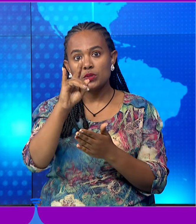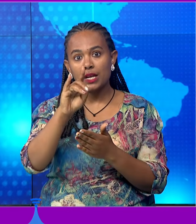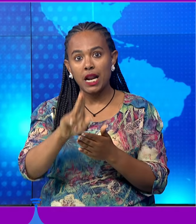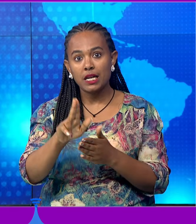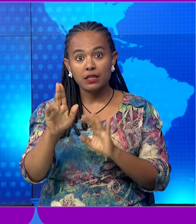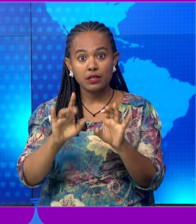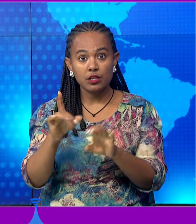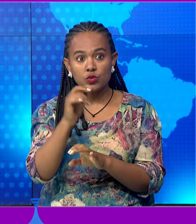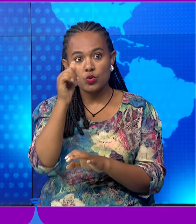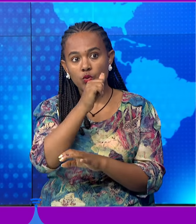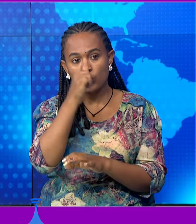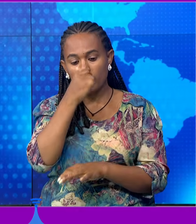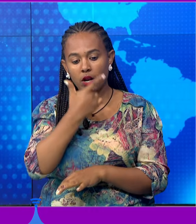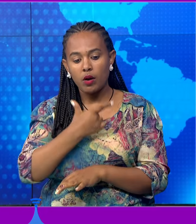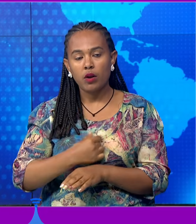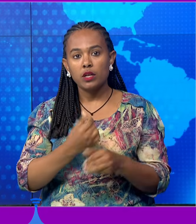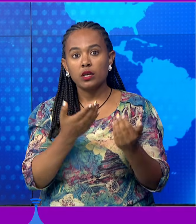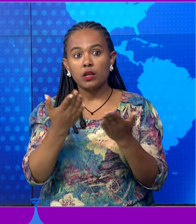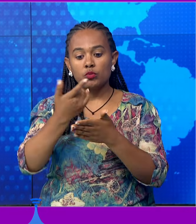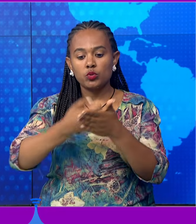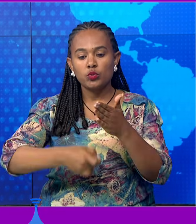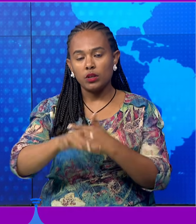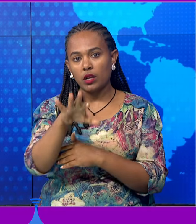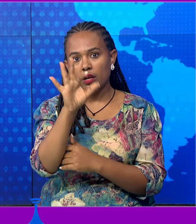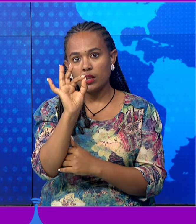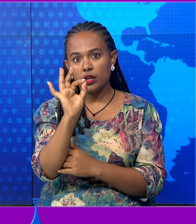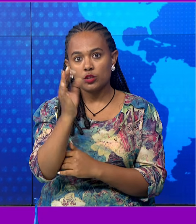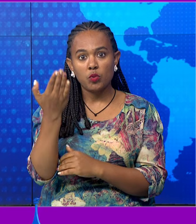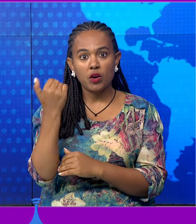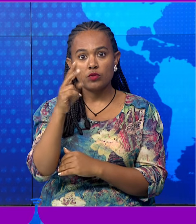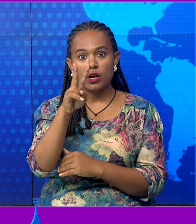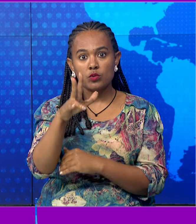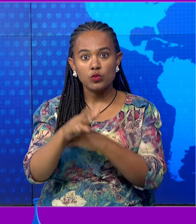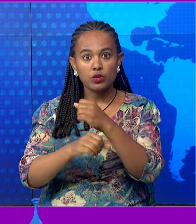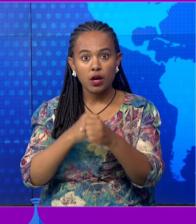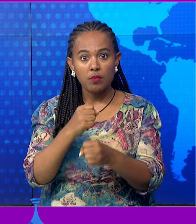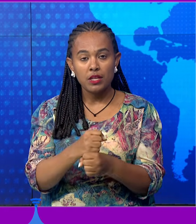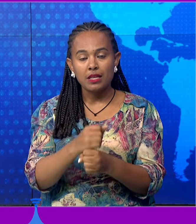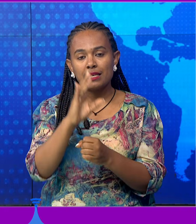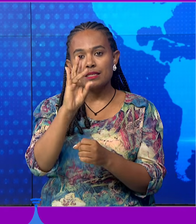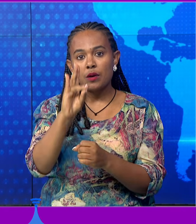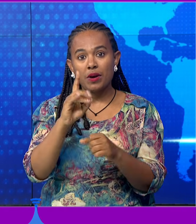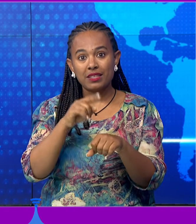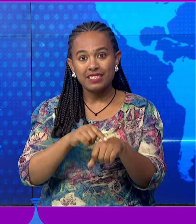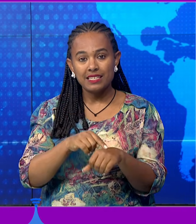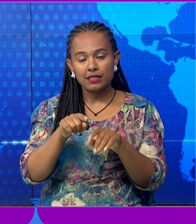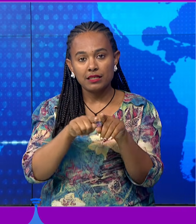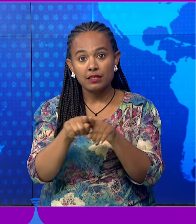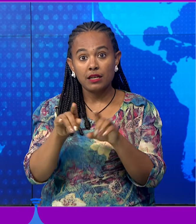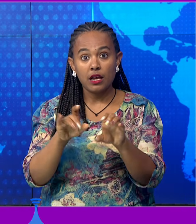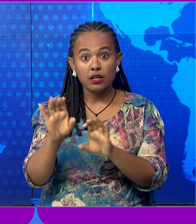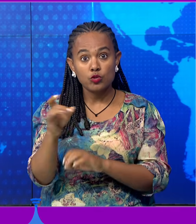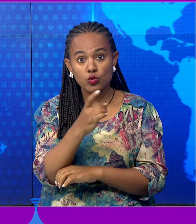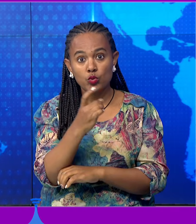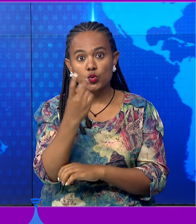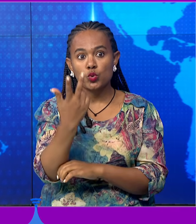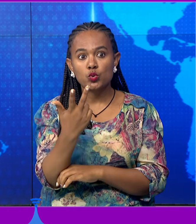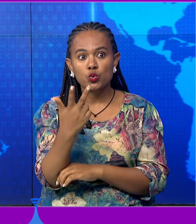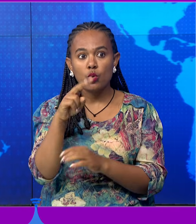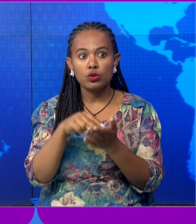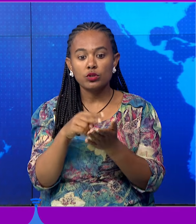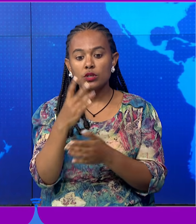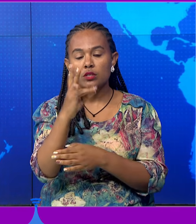ሲሆን ኢትዮጵያ ለአባልነት የተቃረበችበት ውጤትን አግኝታለች። ባለፉት 23 ዓመታት 7 ጊዜ ድርድር ያካሄደች ሲሆን 3ቱ